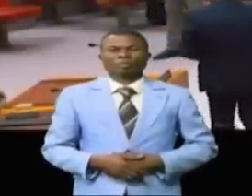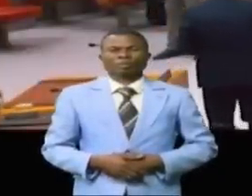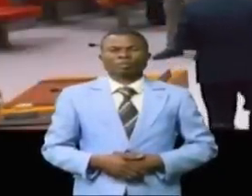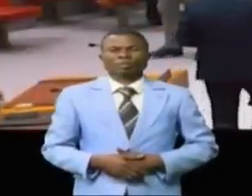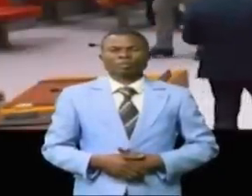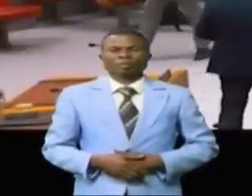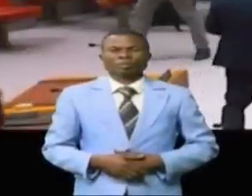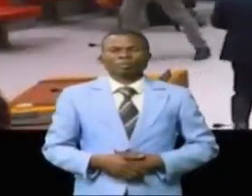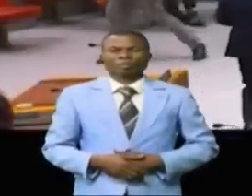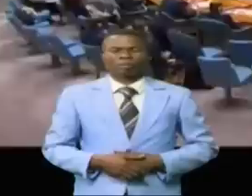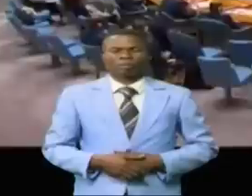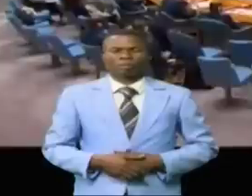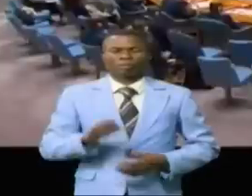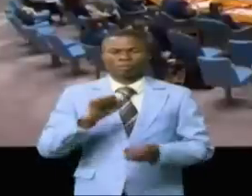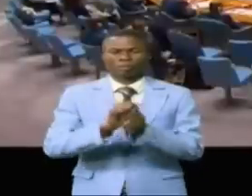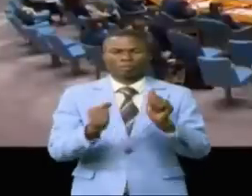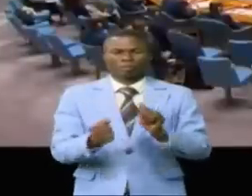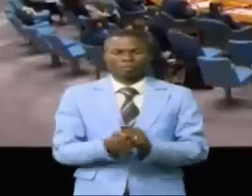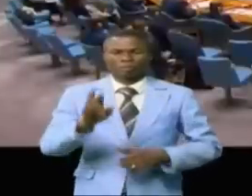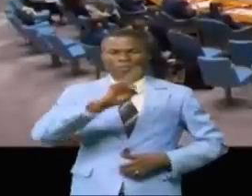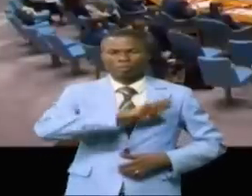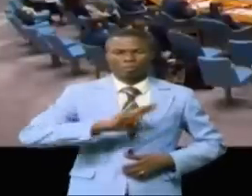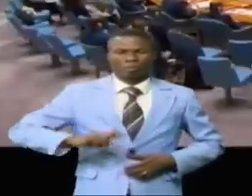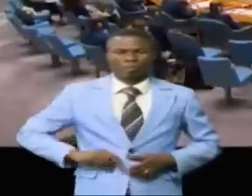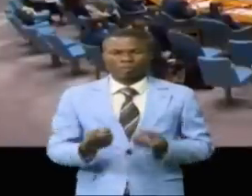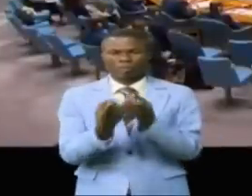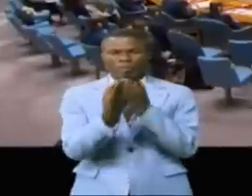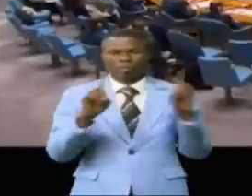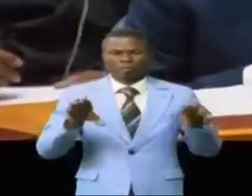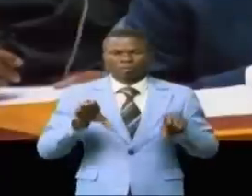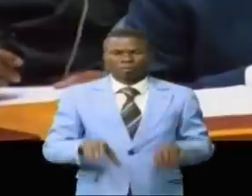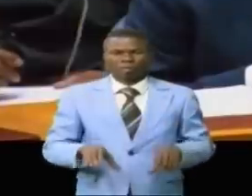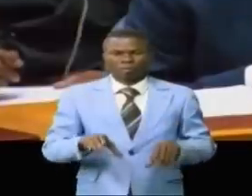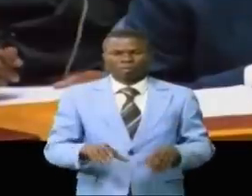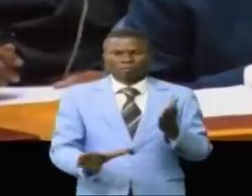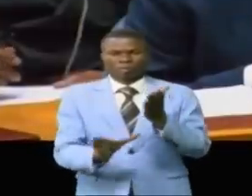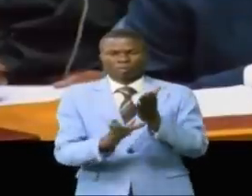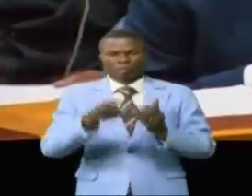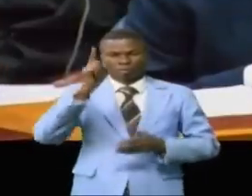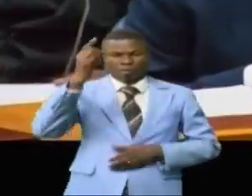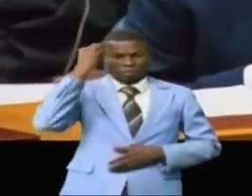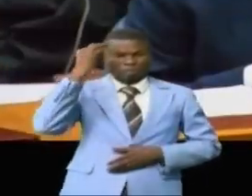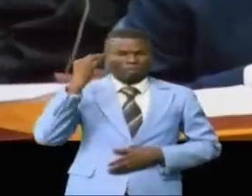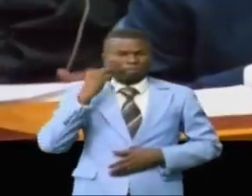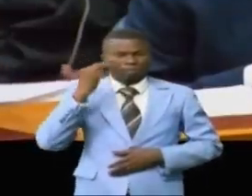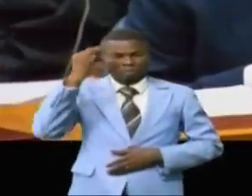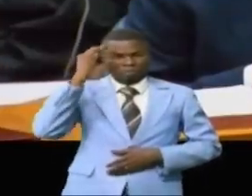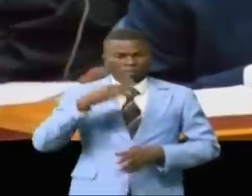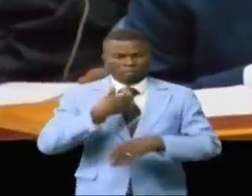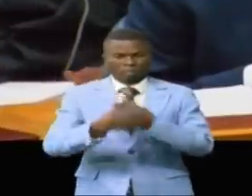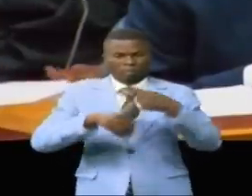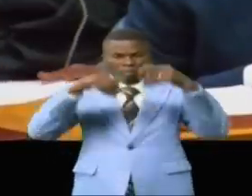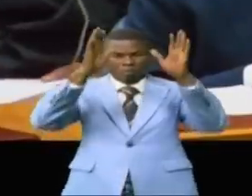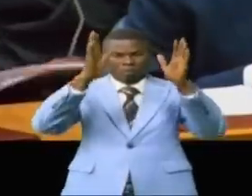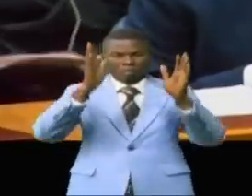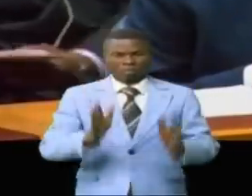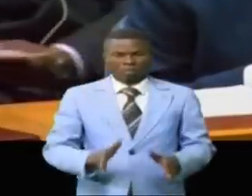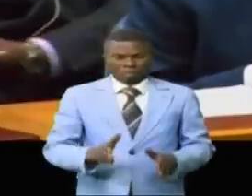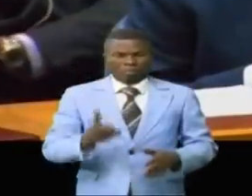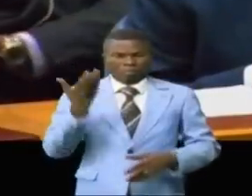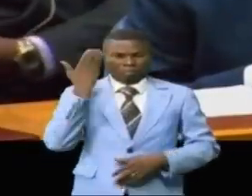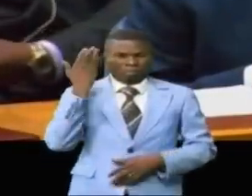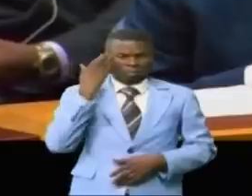des Nations Unies sur la situation de la République démocratique du Congo, le vice-premier ministre, ministre des Affaires étrangères,